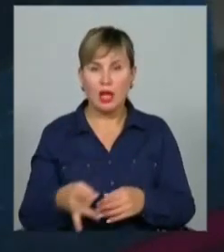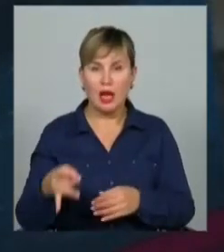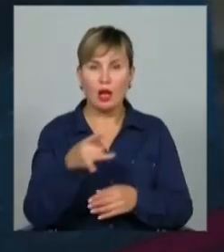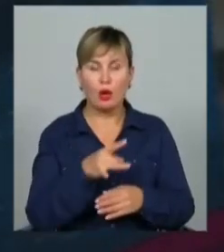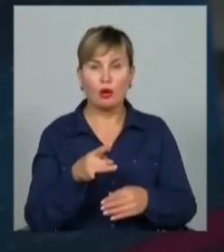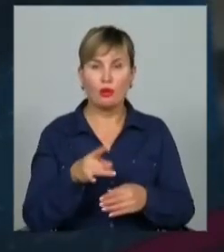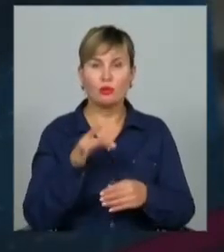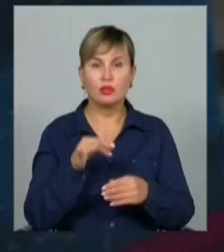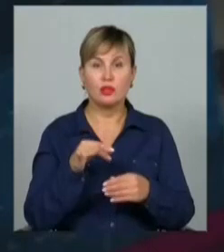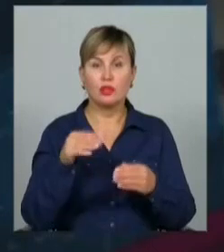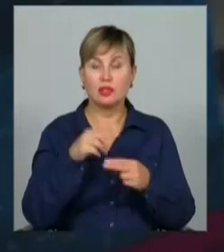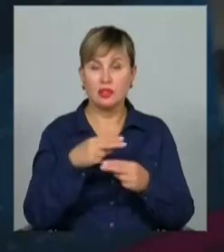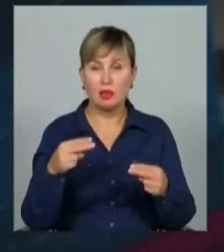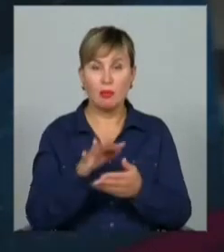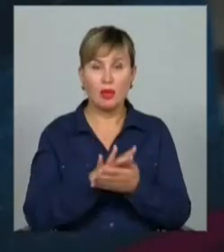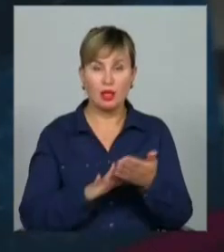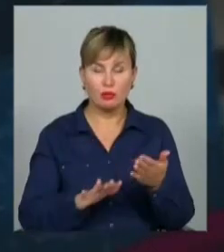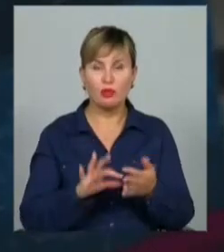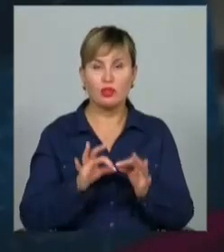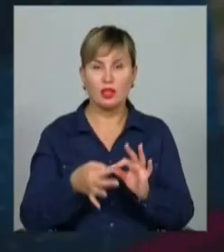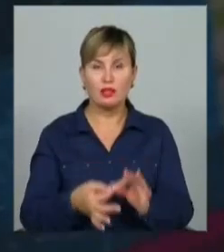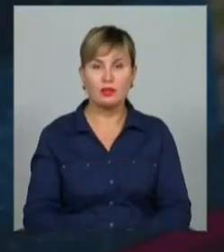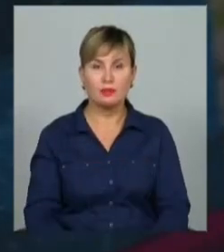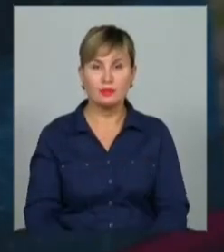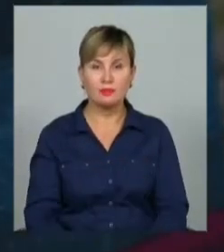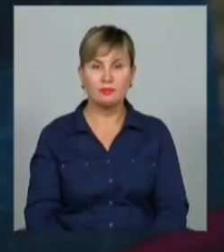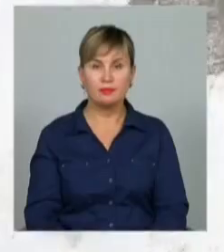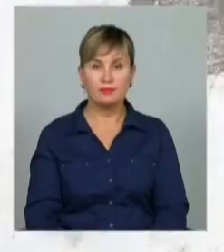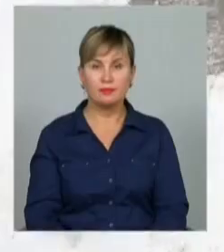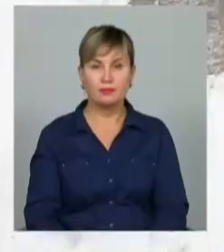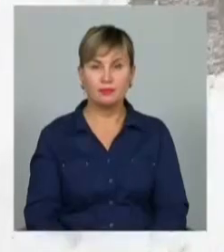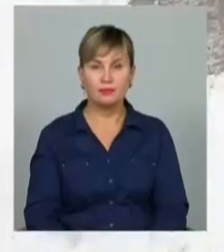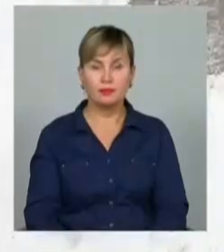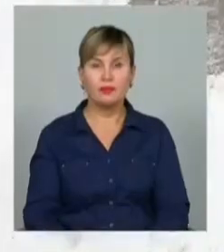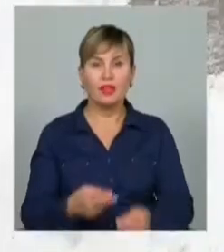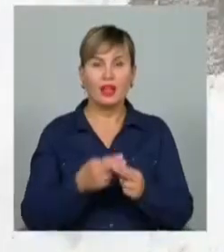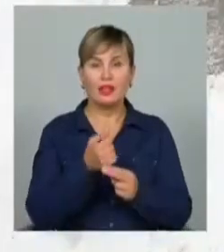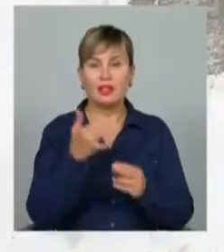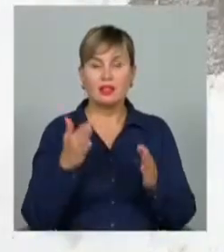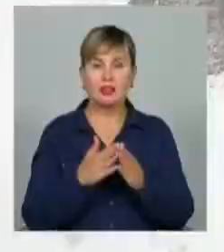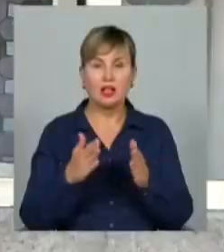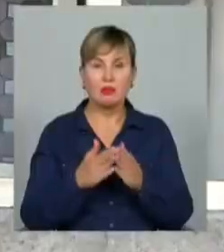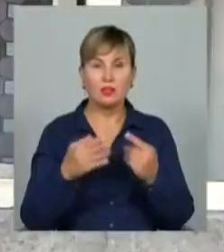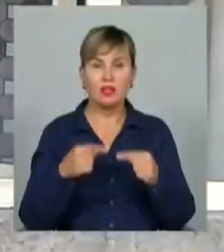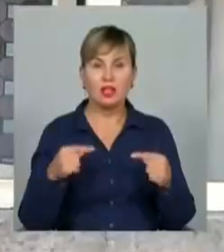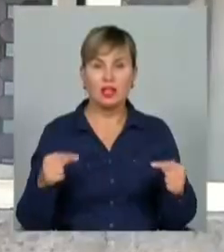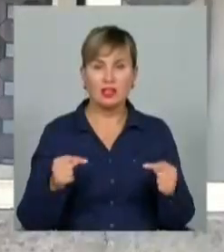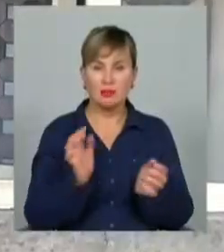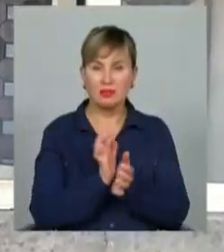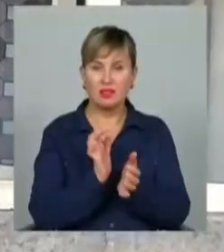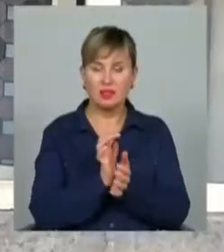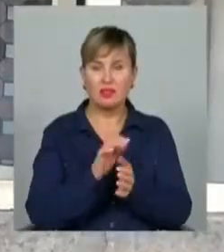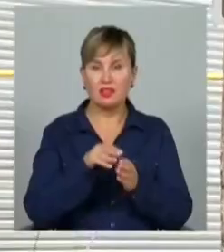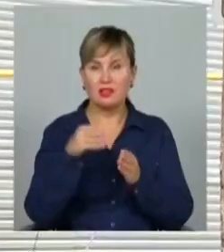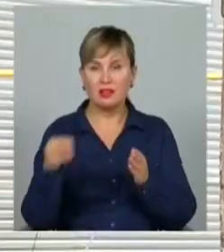районах. Тему реновации жилья продолжит Рамина Мирзалимова. Эти несколько домов с разваливающимся фасадом и